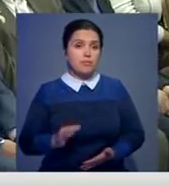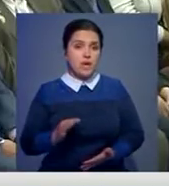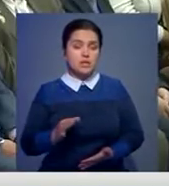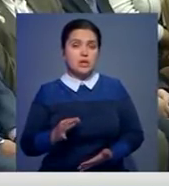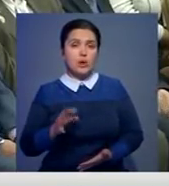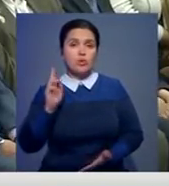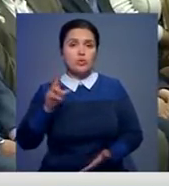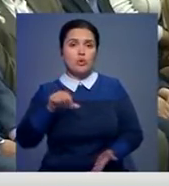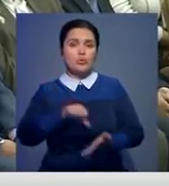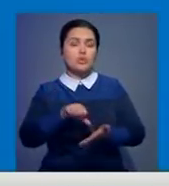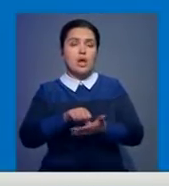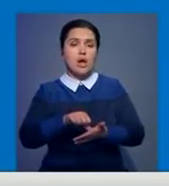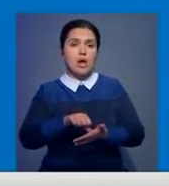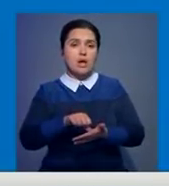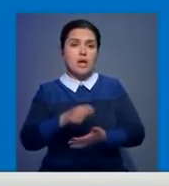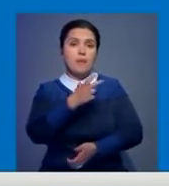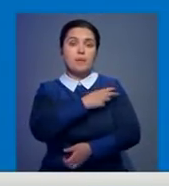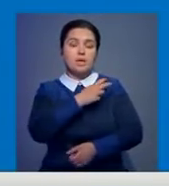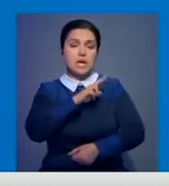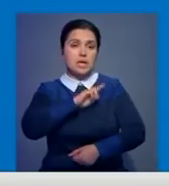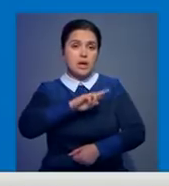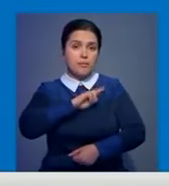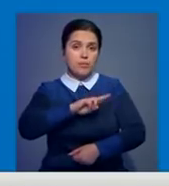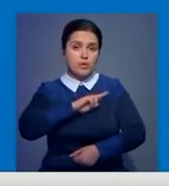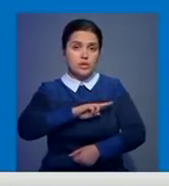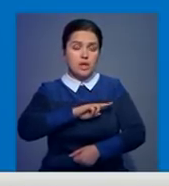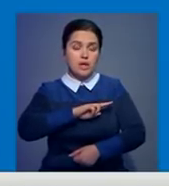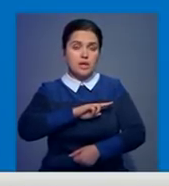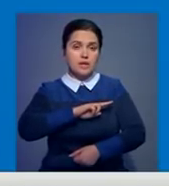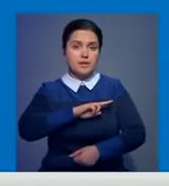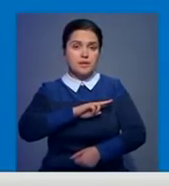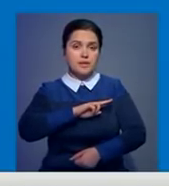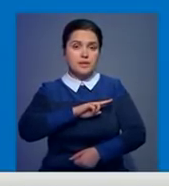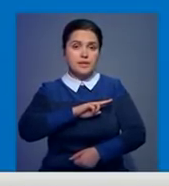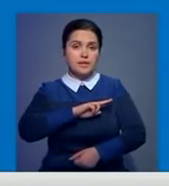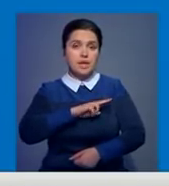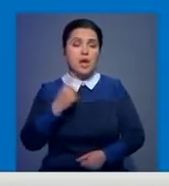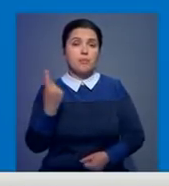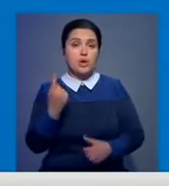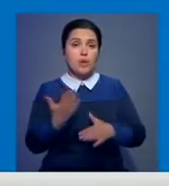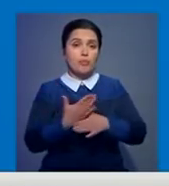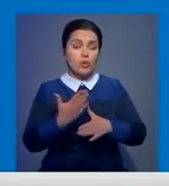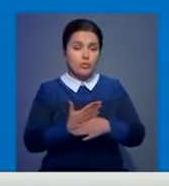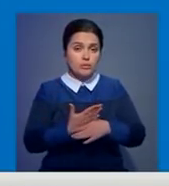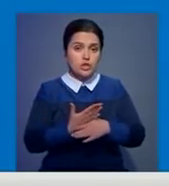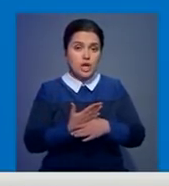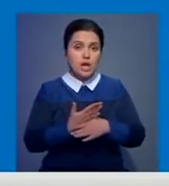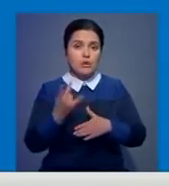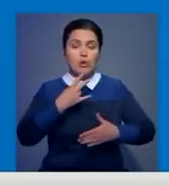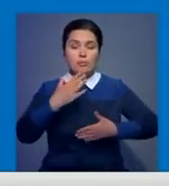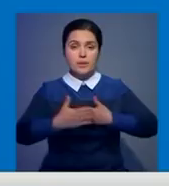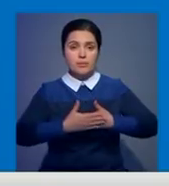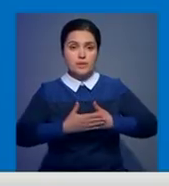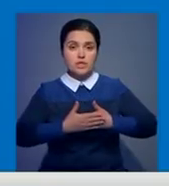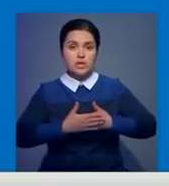участковым медработникам, внедрившим новые подходы управления заболеваниями. Первичная помощь должна быть максимально